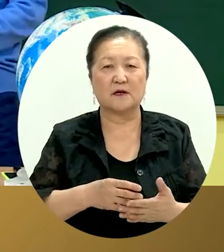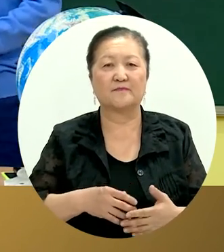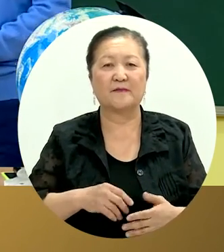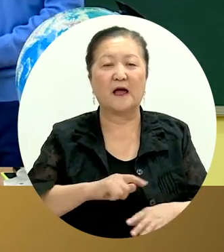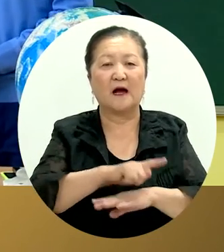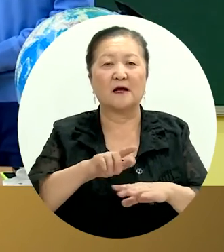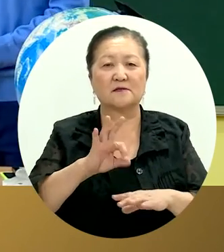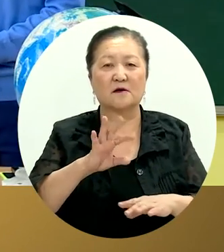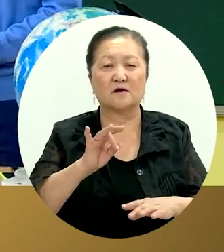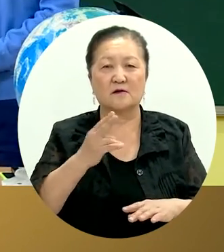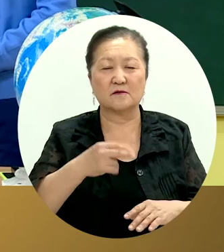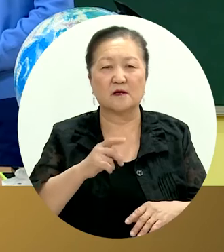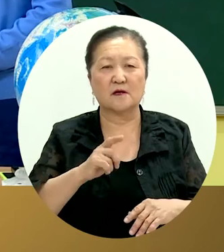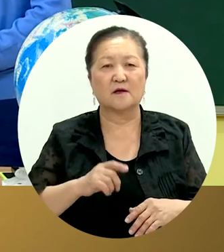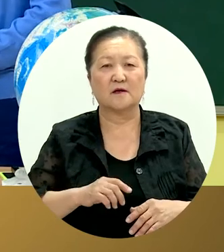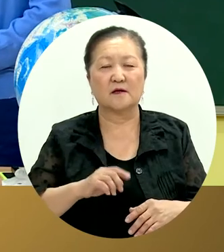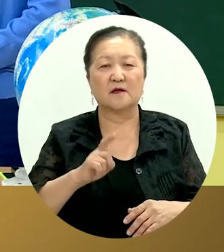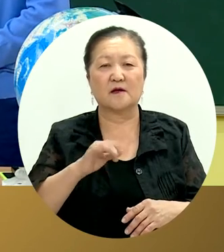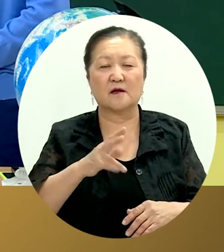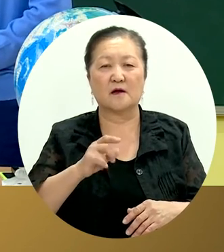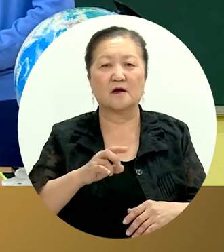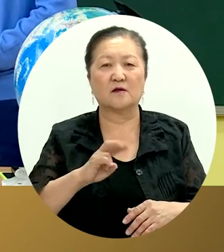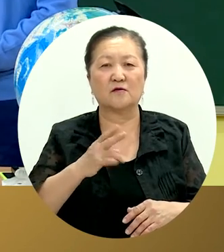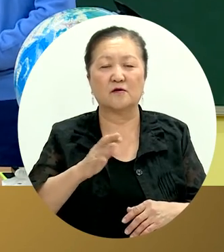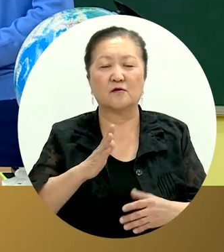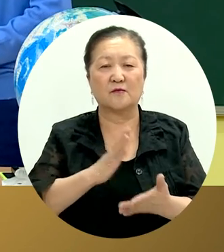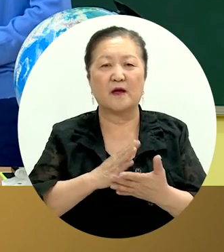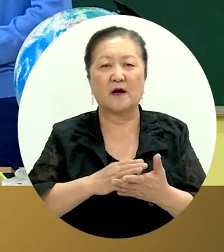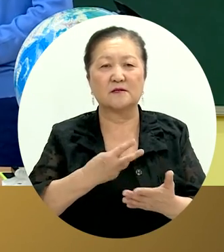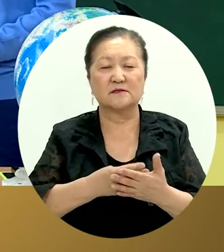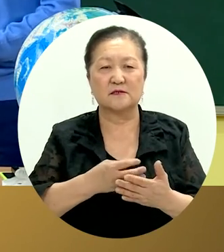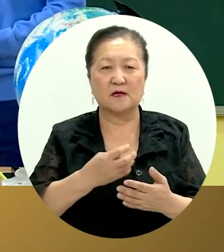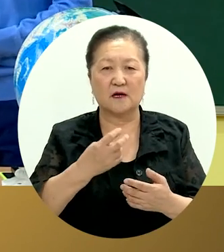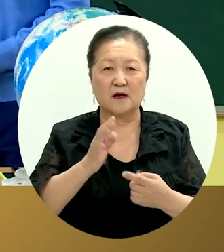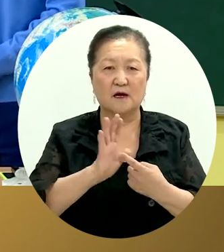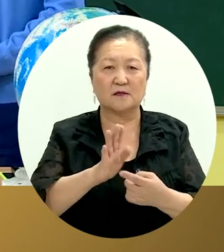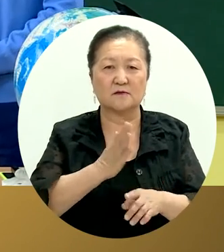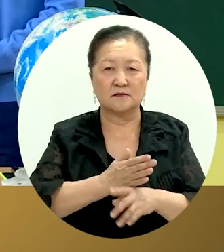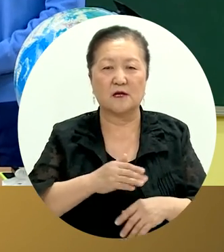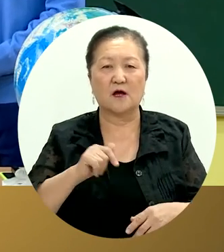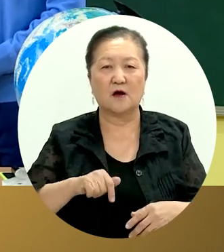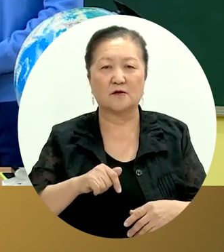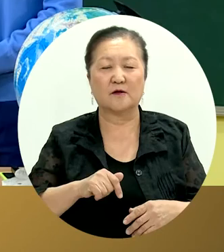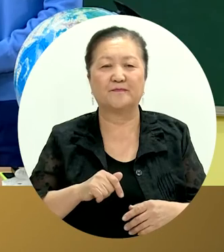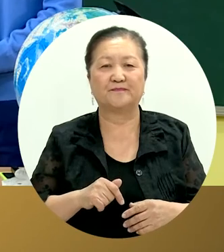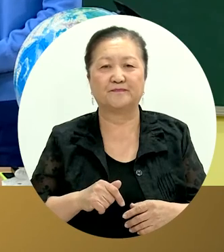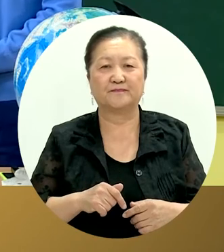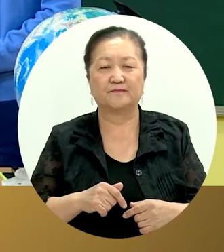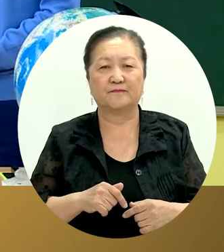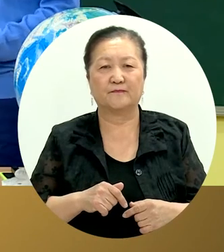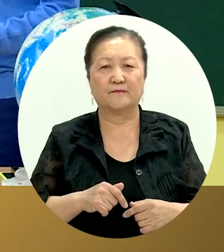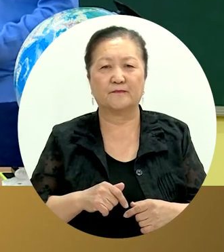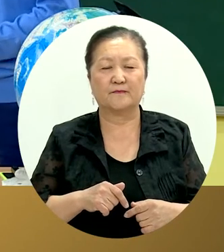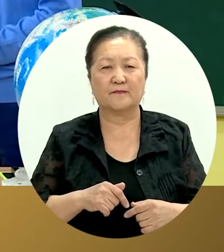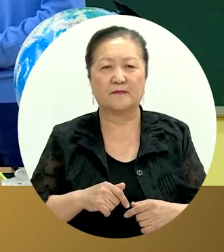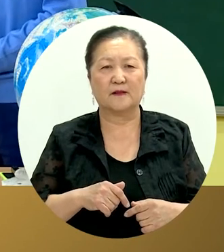жишээ зургуудыг харлаа. Тэгвэл энэ зургуудаас нэг зүй тогтлыг хүүхдүүд маань олж харсан байхаа гэж найдаж байна тий. Тэгэхээр